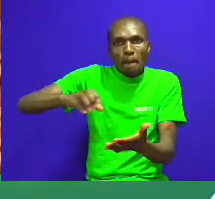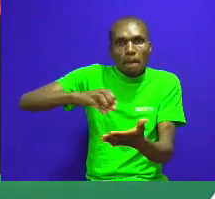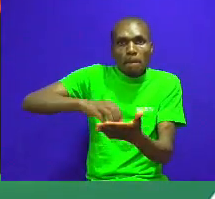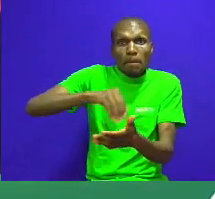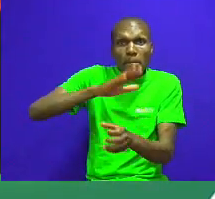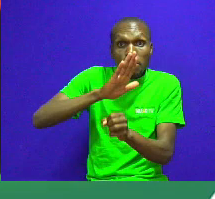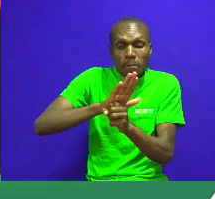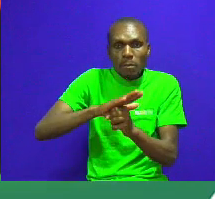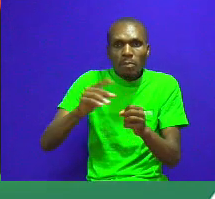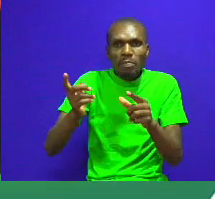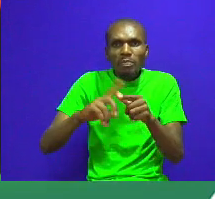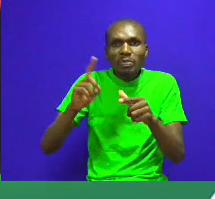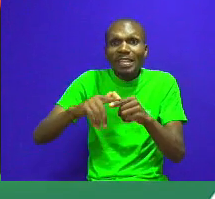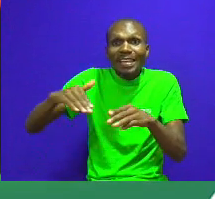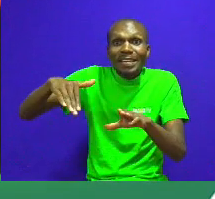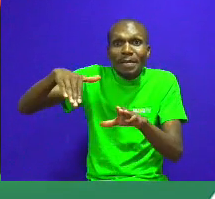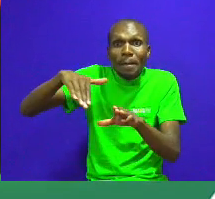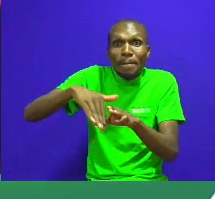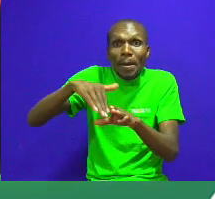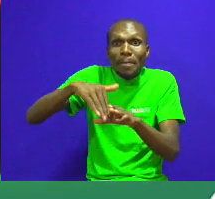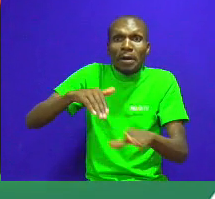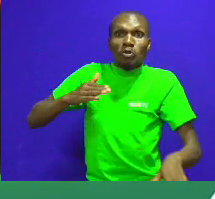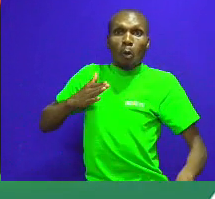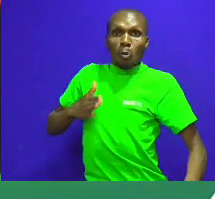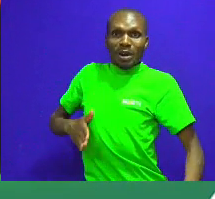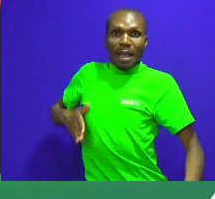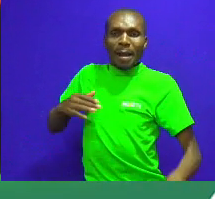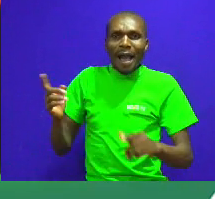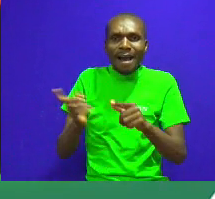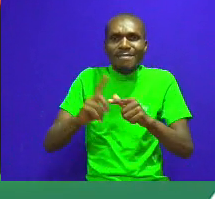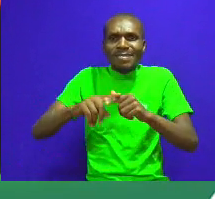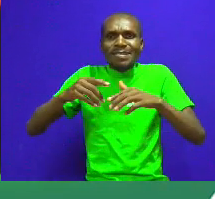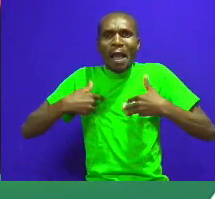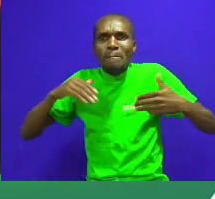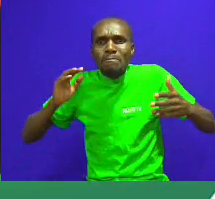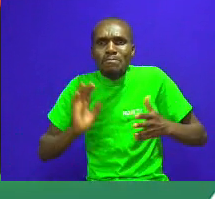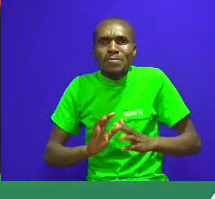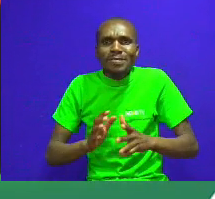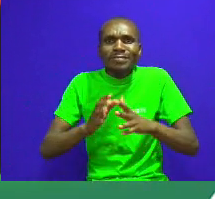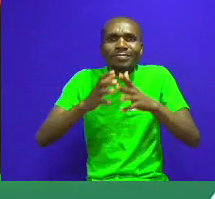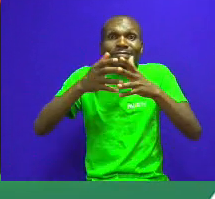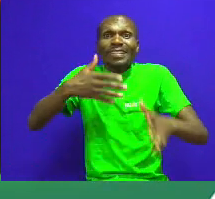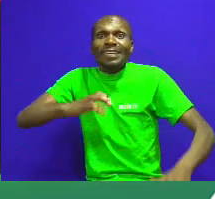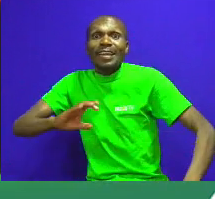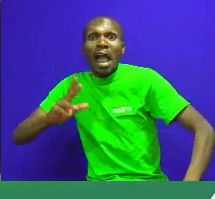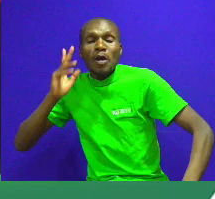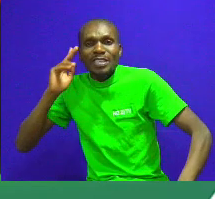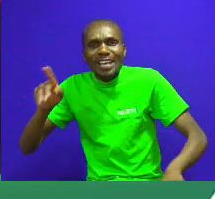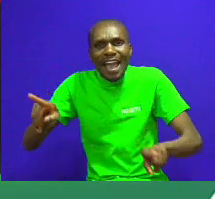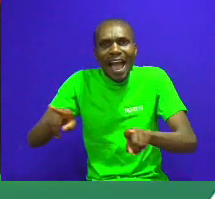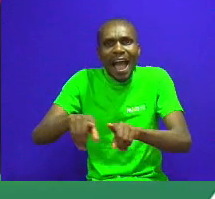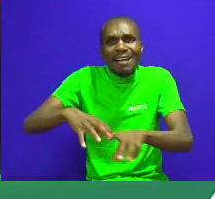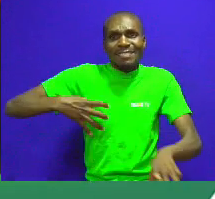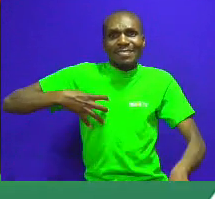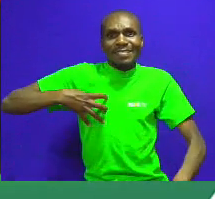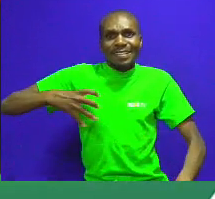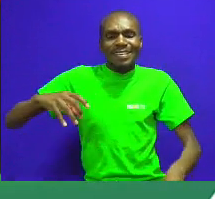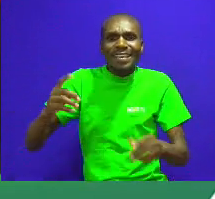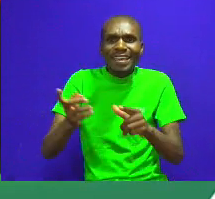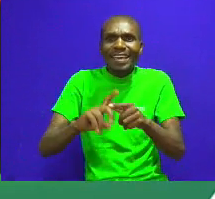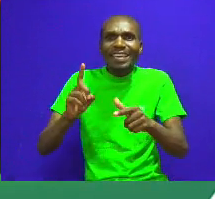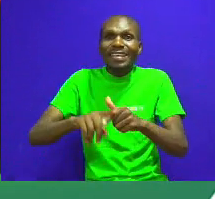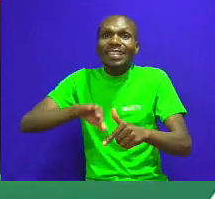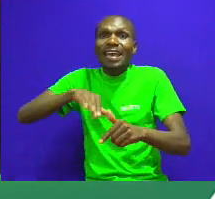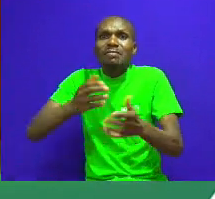kwetu. Korenga na wata ni Naivas ni goba togiria county ya Kisii, unense mo elierne nibe nyinge, asebo igoba buri